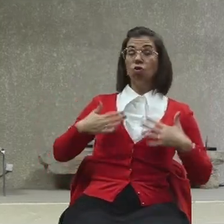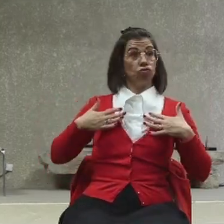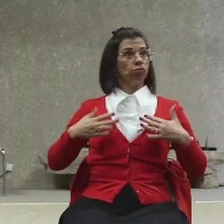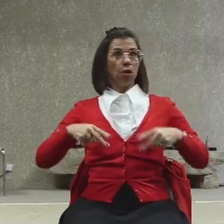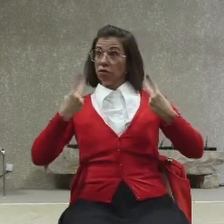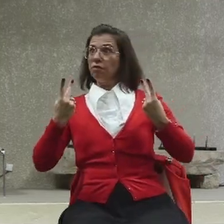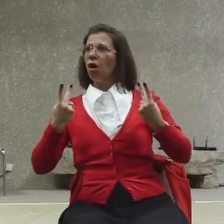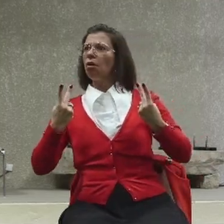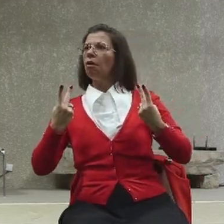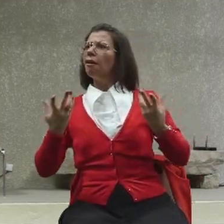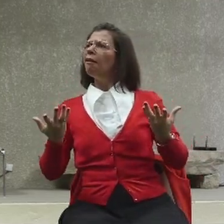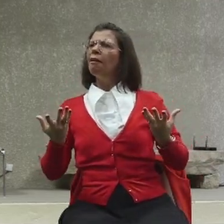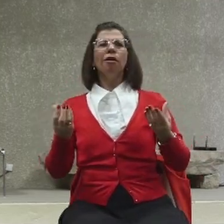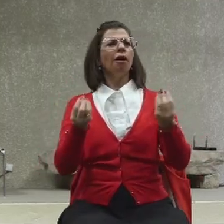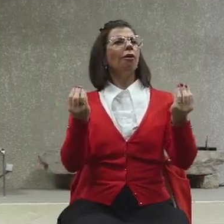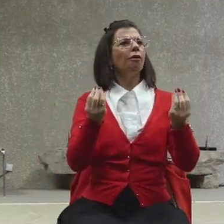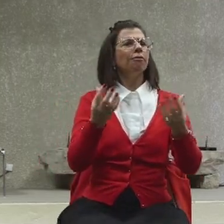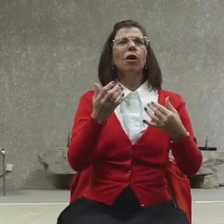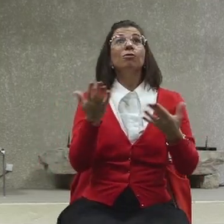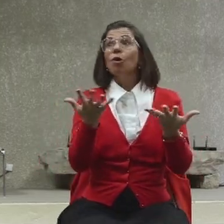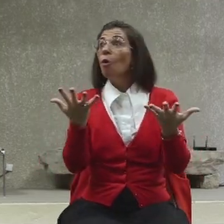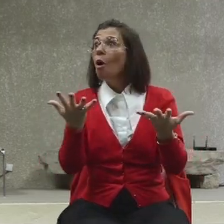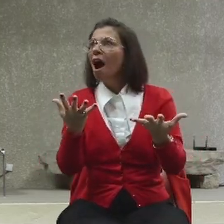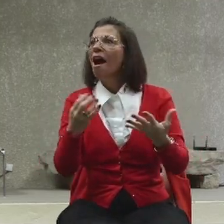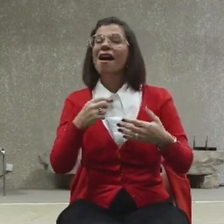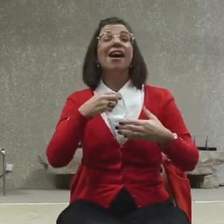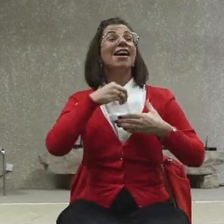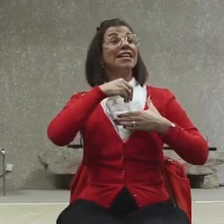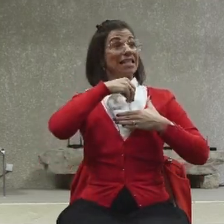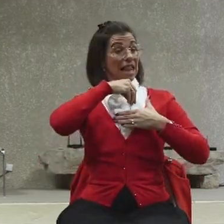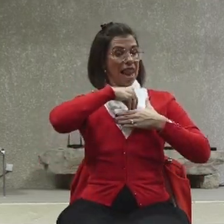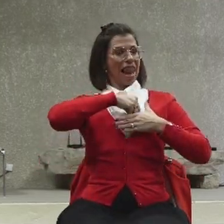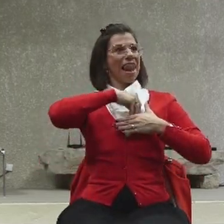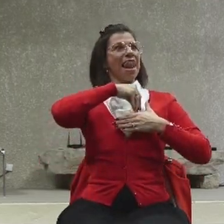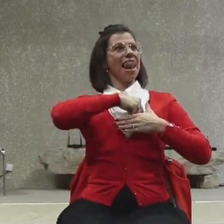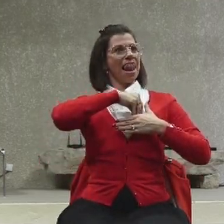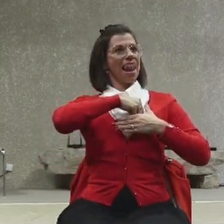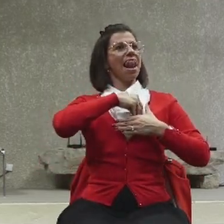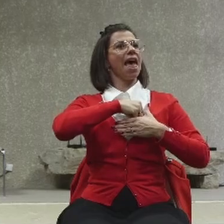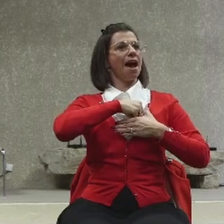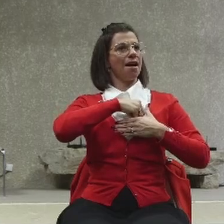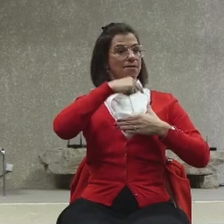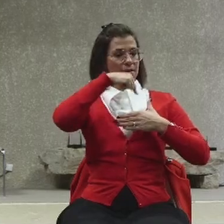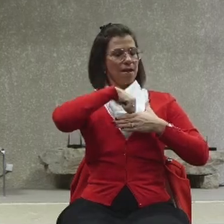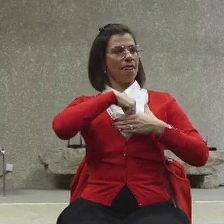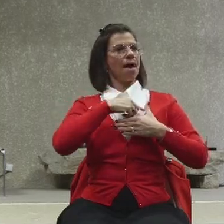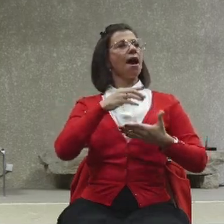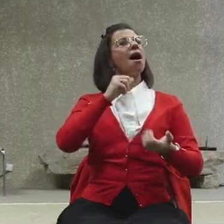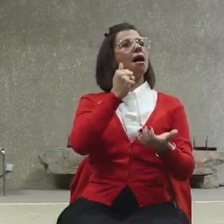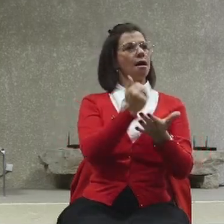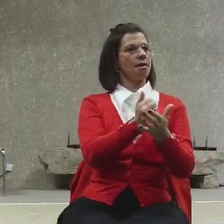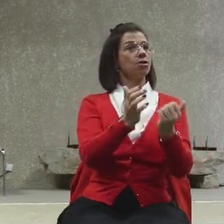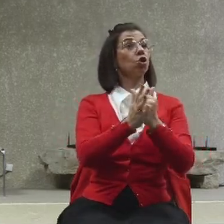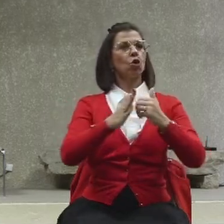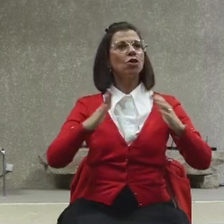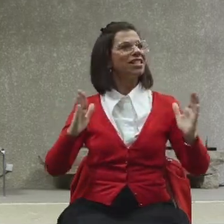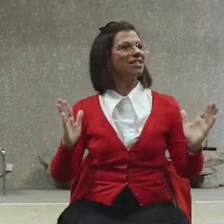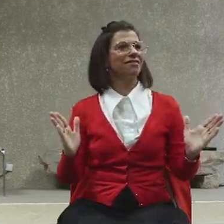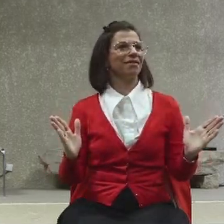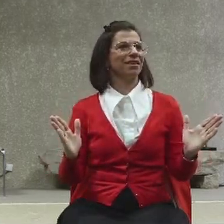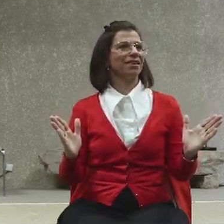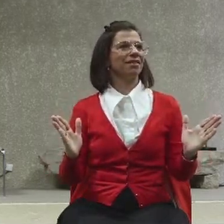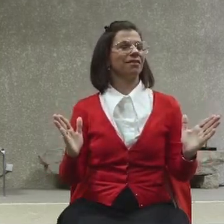sachant que notre vieil homme a été crucifié avec lui, afin que le corps du péché soit